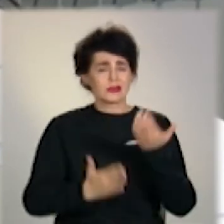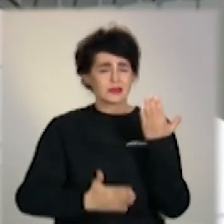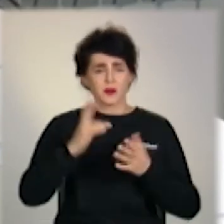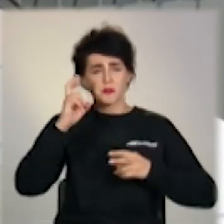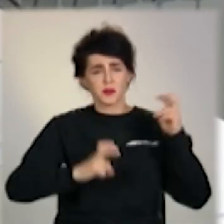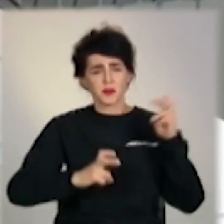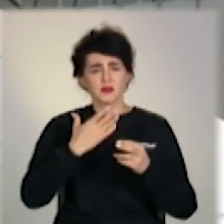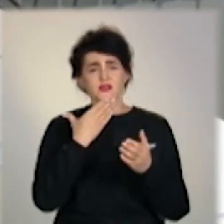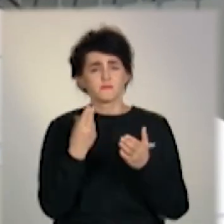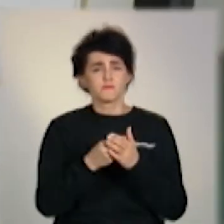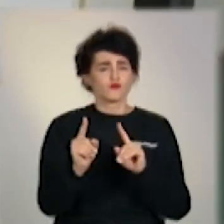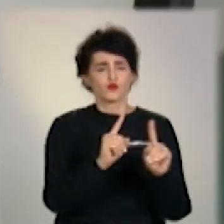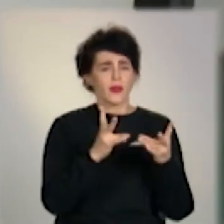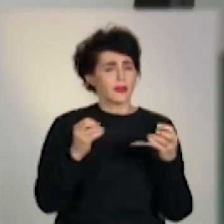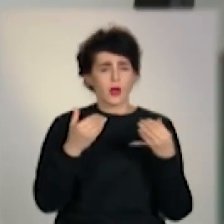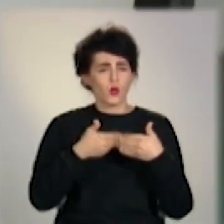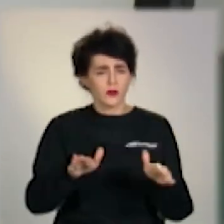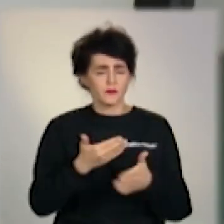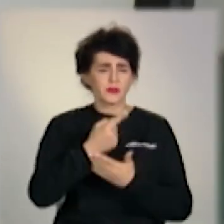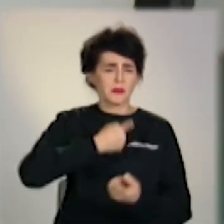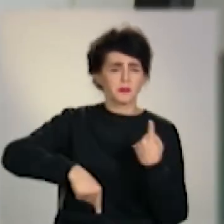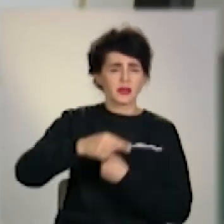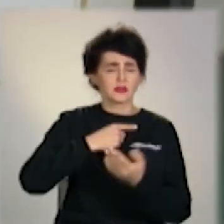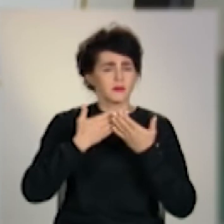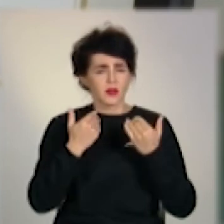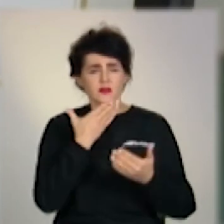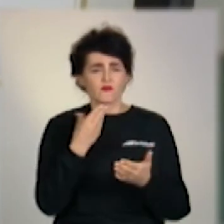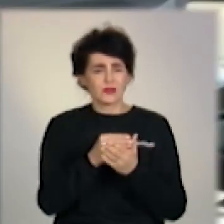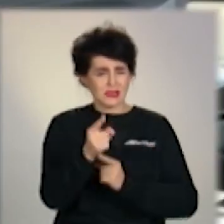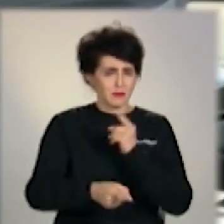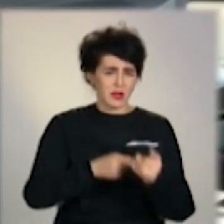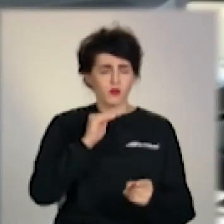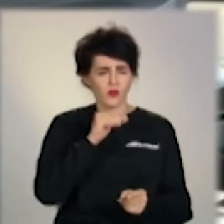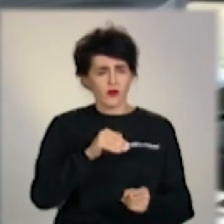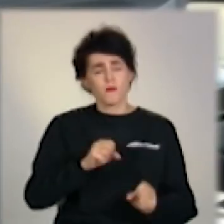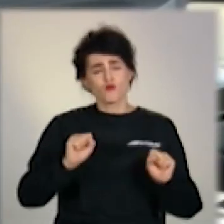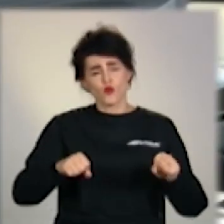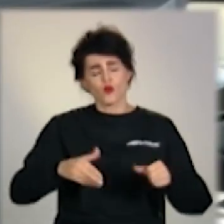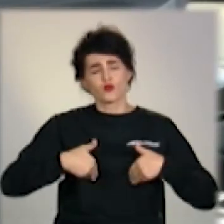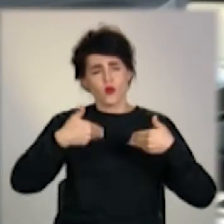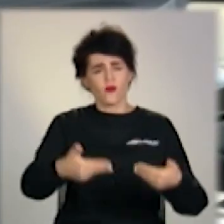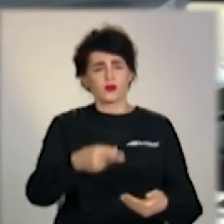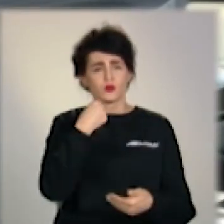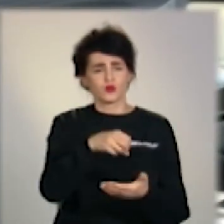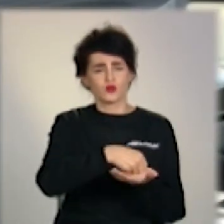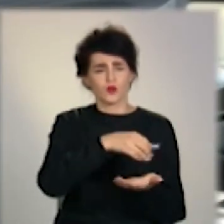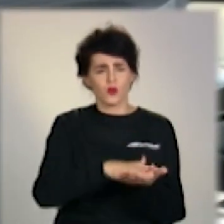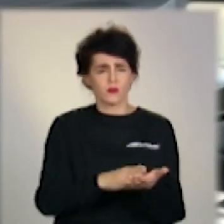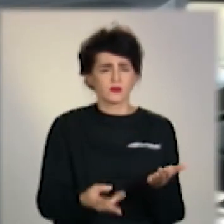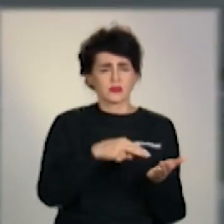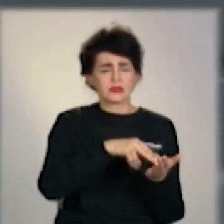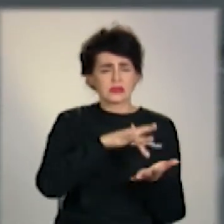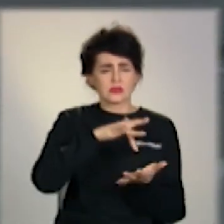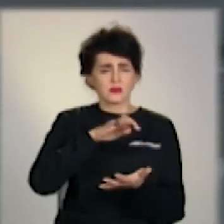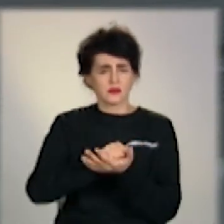підприємницькі схильності не відкрились і немає бажання змінювати професію, фахівці радять стати на облік до центру зайнятості. На час